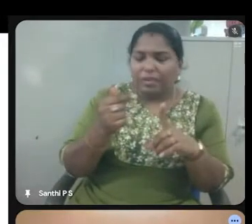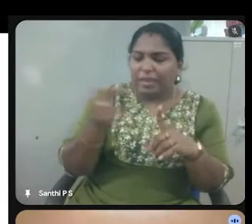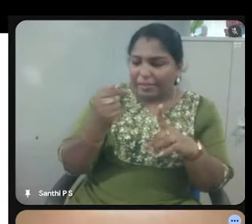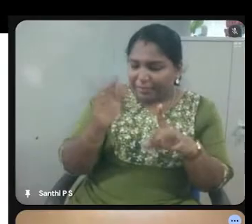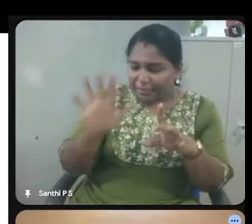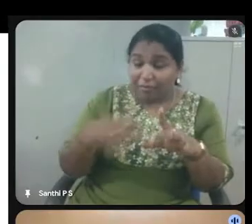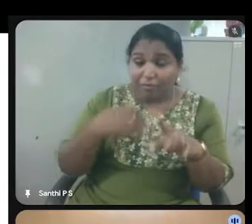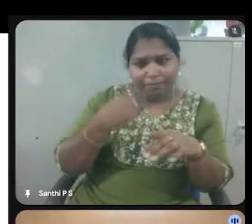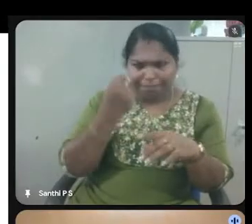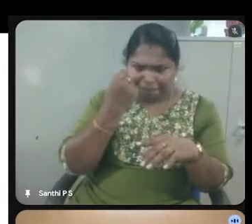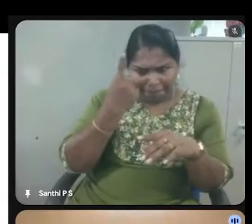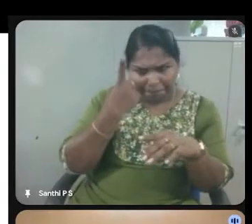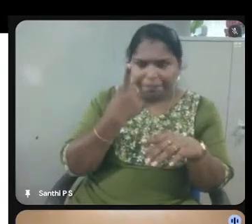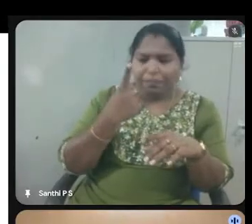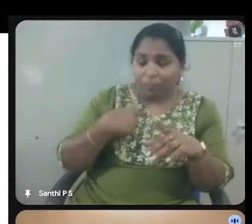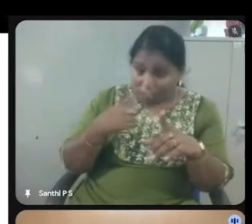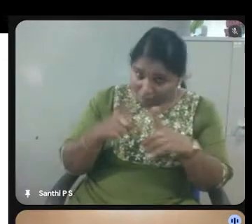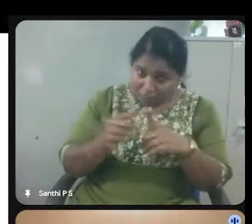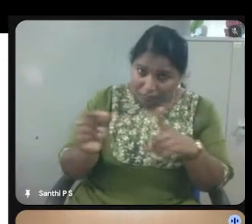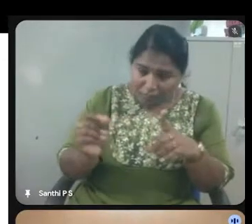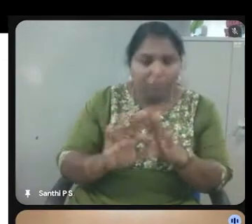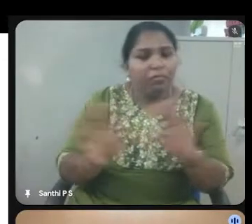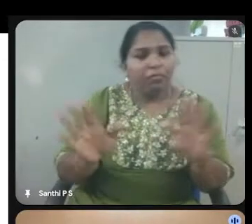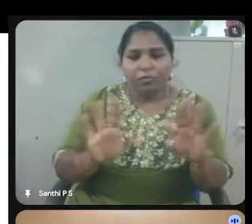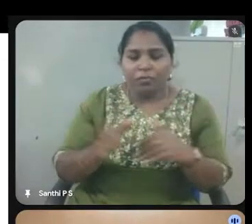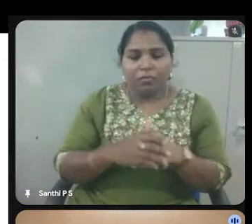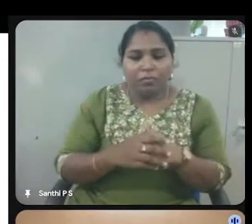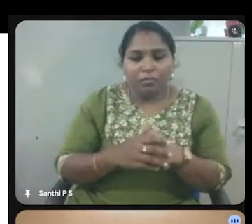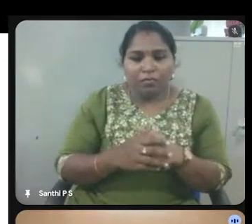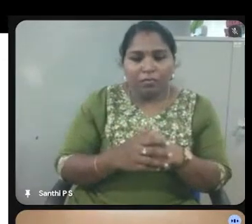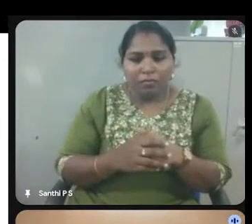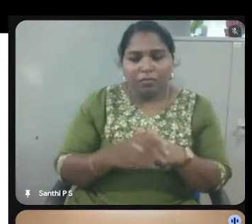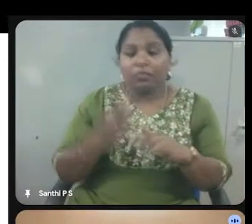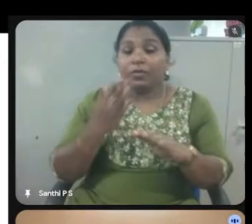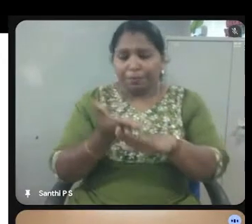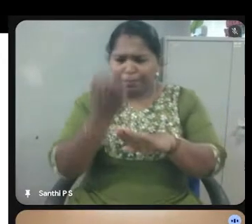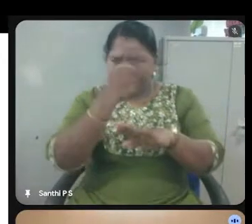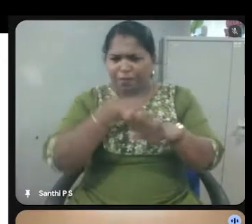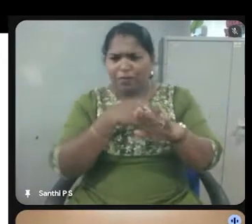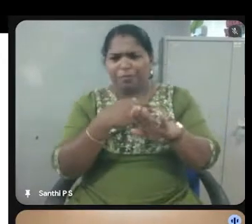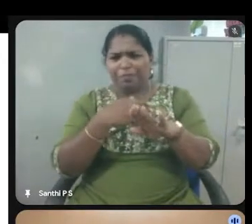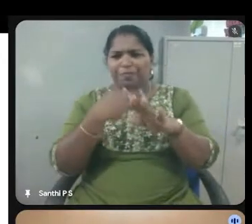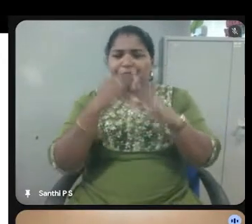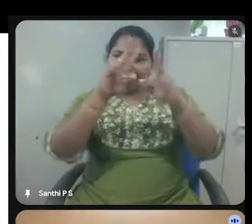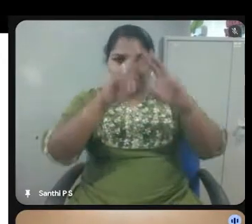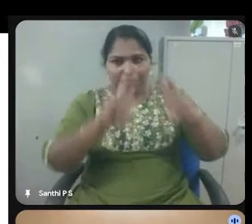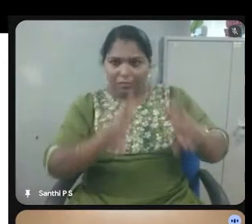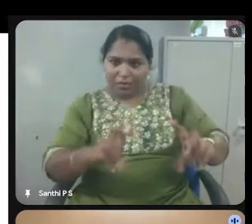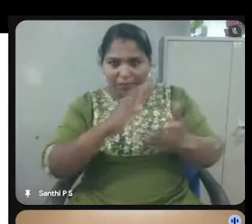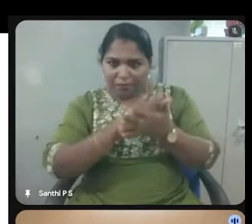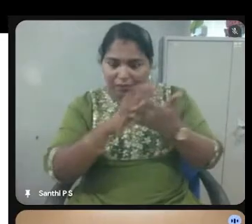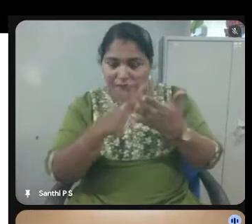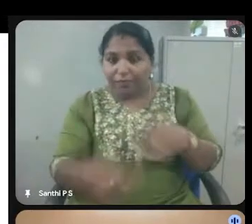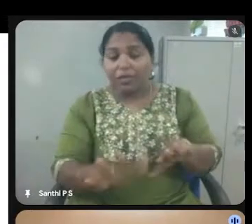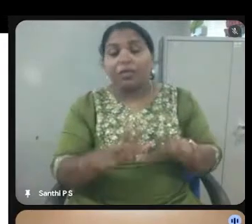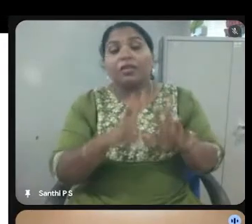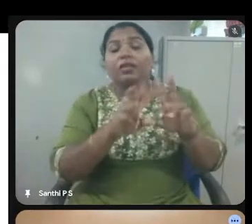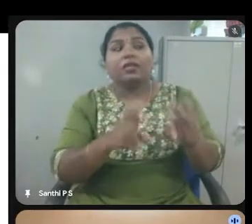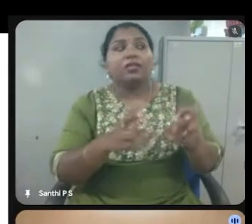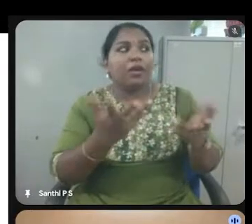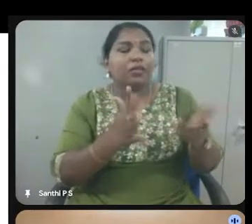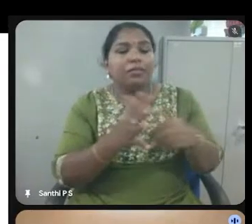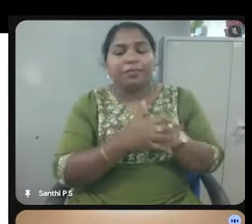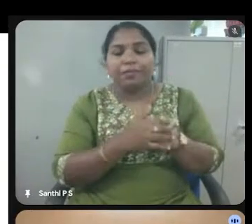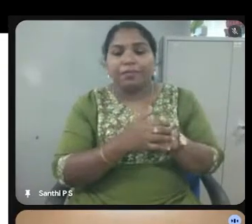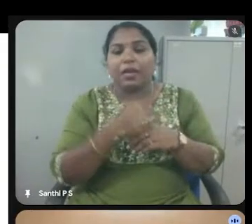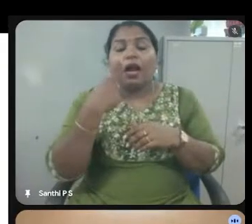അല്ലെ. അപ്പോ ഞങ്ങൾ തന്നെ കുറച്ച് വർഷങ്ങൾക്ക് മുമ്പ് നടത്തിയൊരു പഠനത്തില് അതായത് പാരന്റ്സിന്